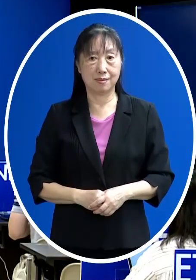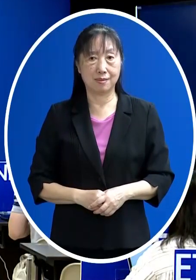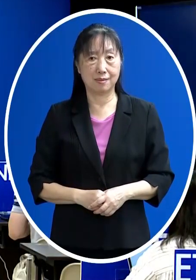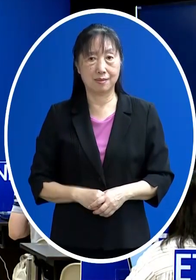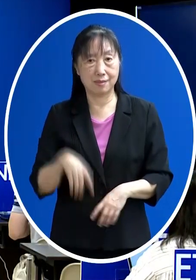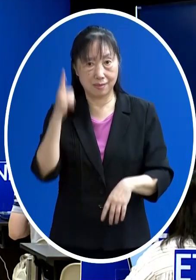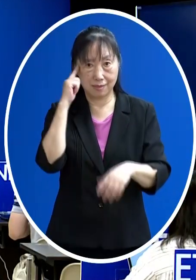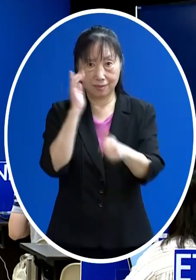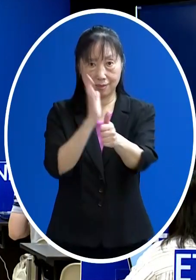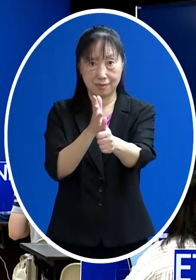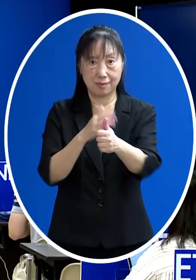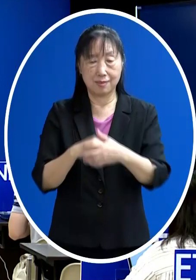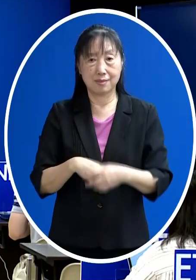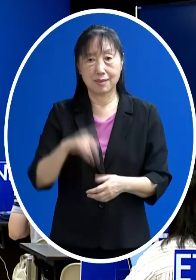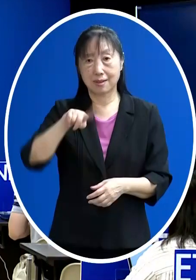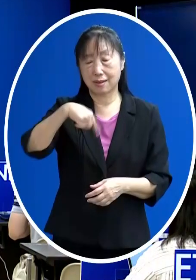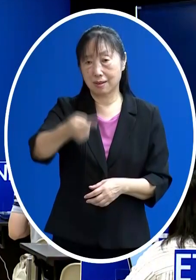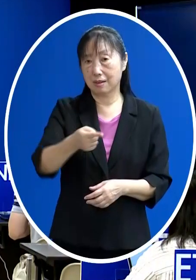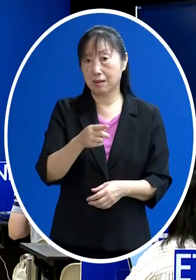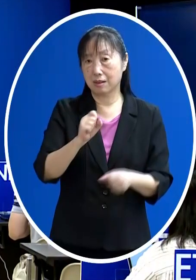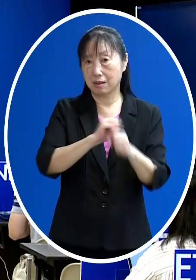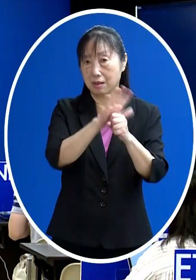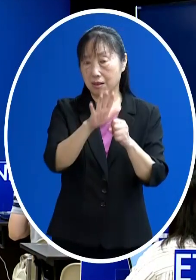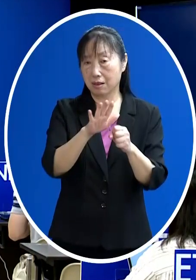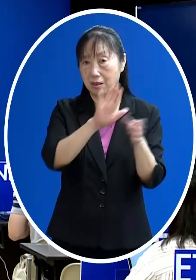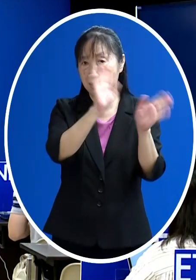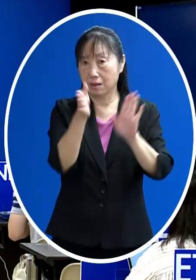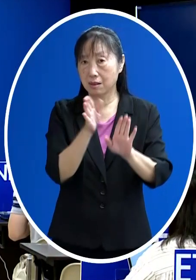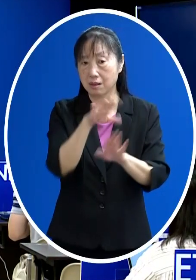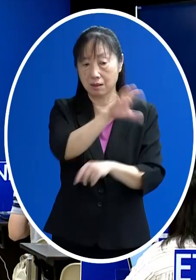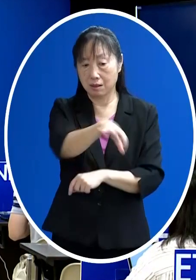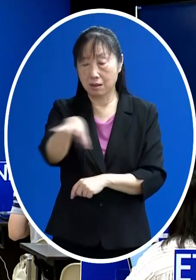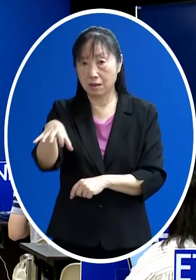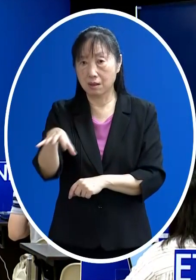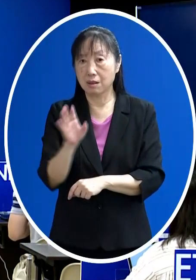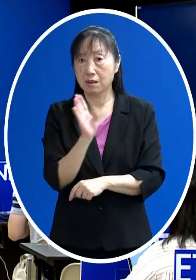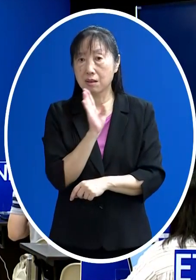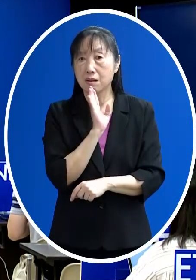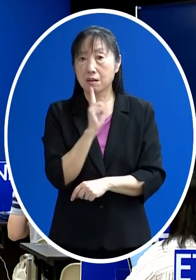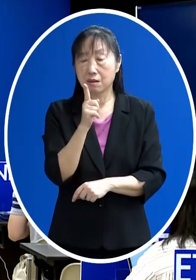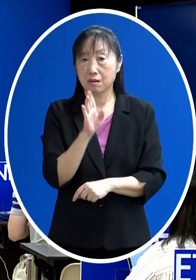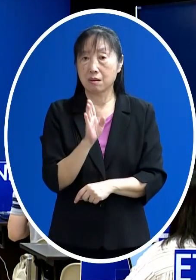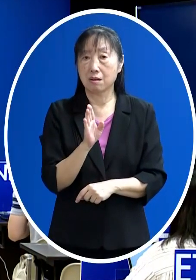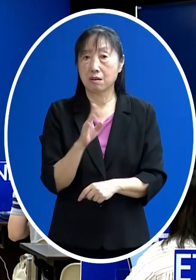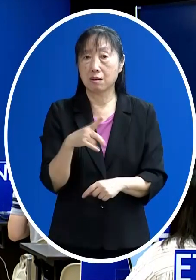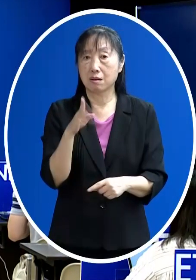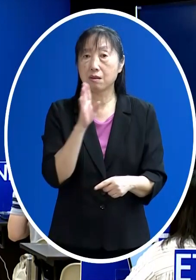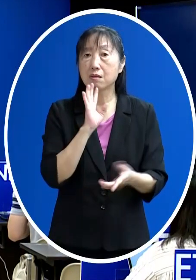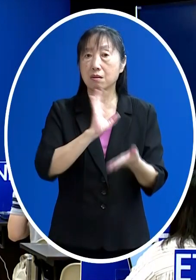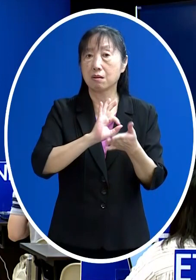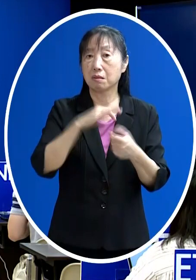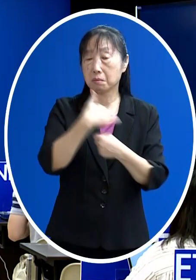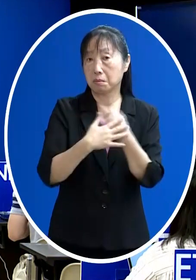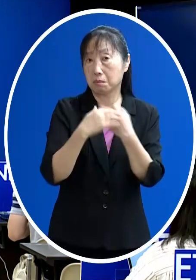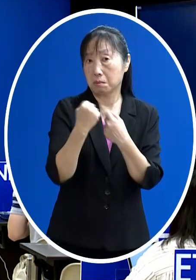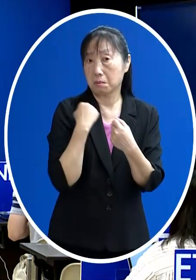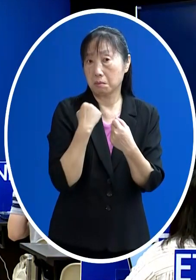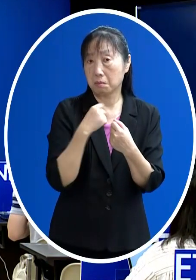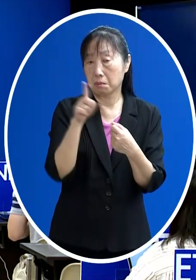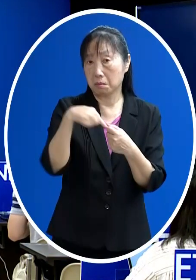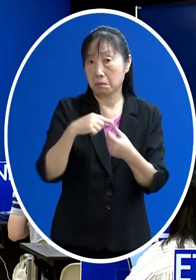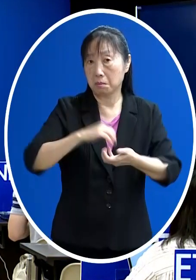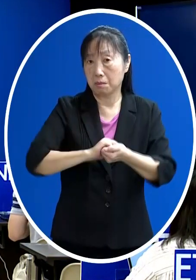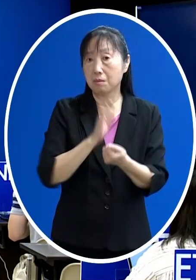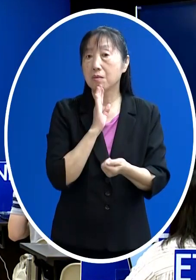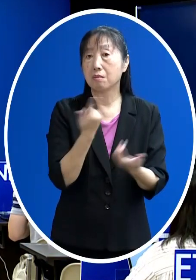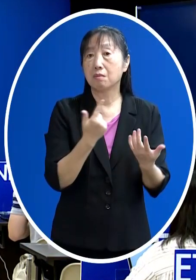长官好，想要请教一下，我们下一步的疫情各地发展的状况是会视整体的保护力来决定吗？像是现在北部的染疫率是